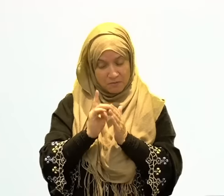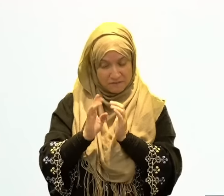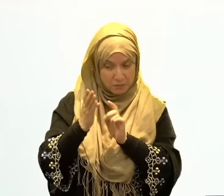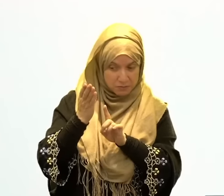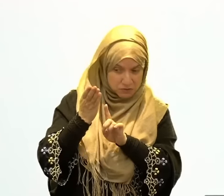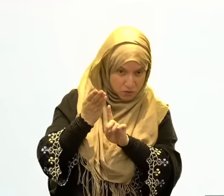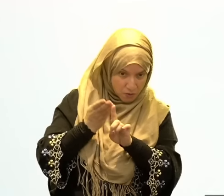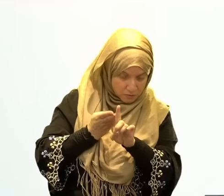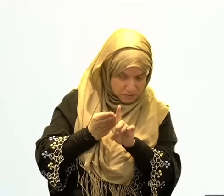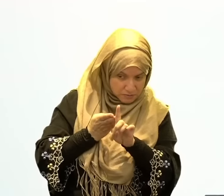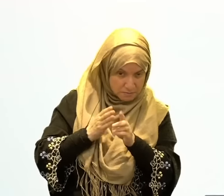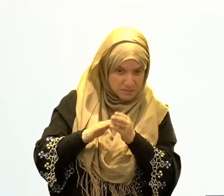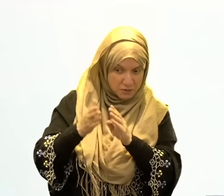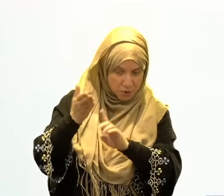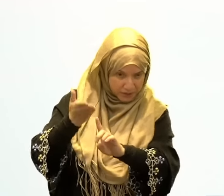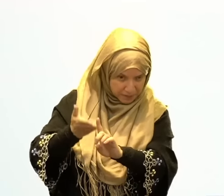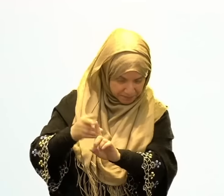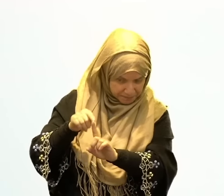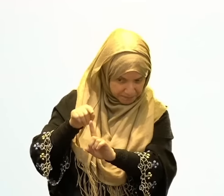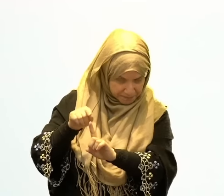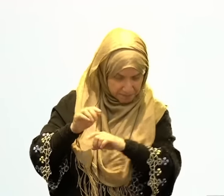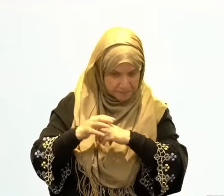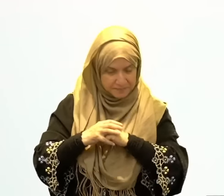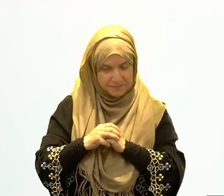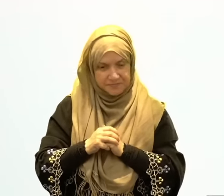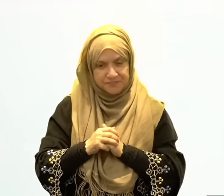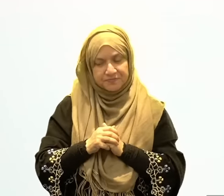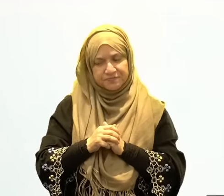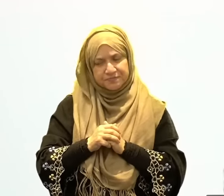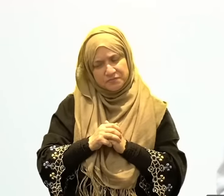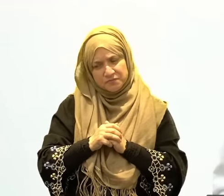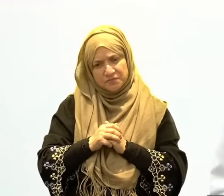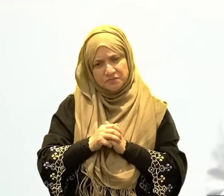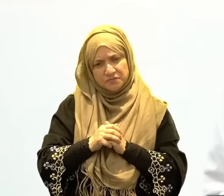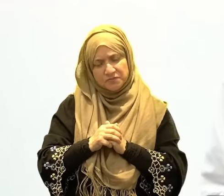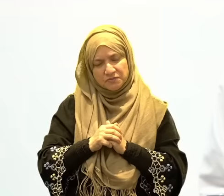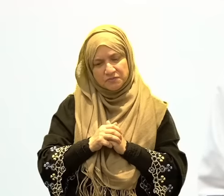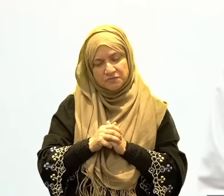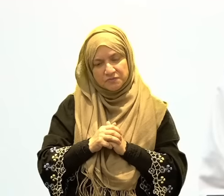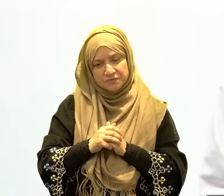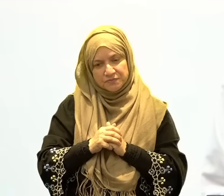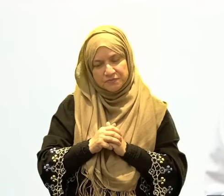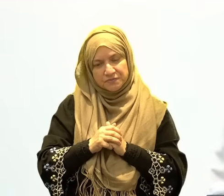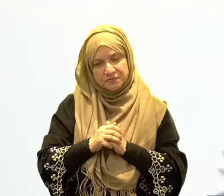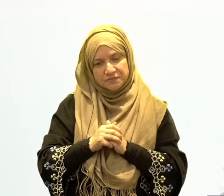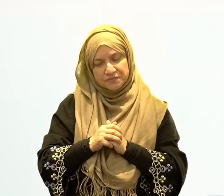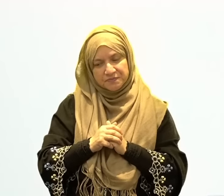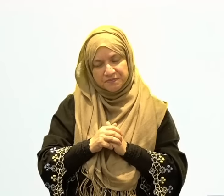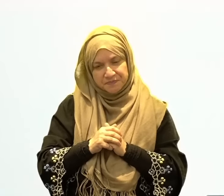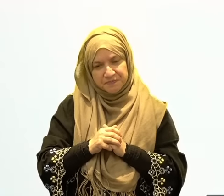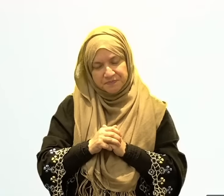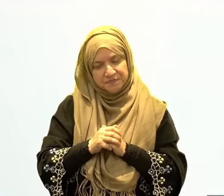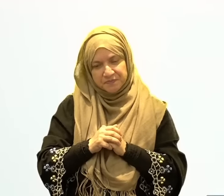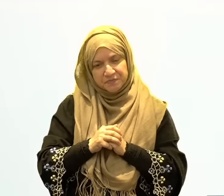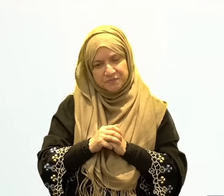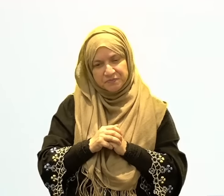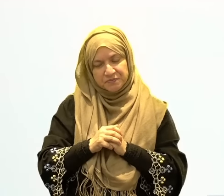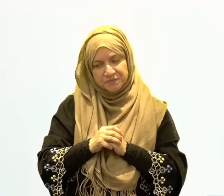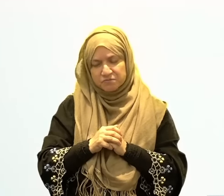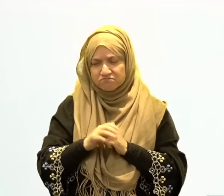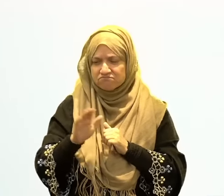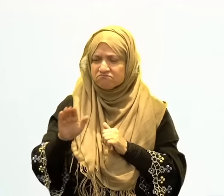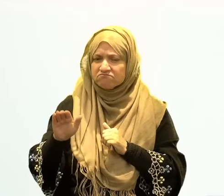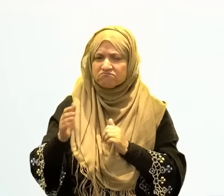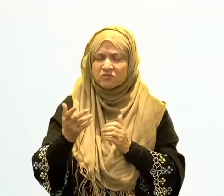الرَّجُلِ الصَّالِحِ أُوصِيكَ, I advise you to be shy of Allah the